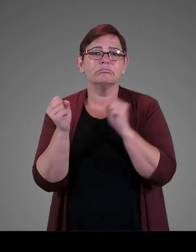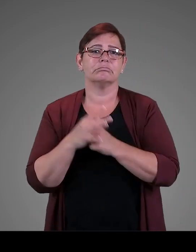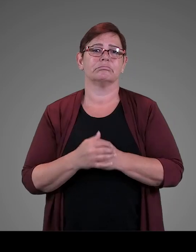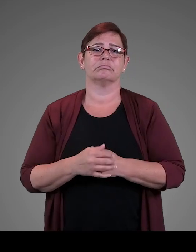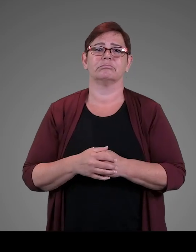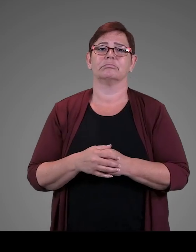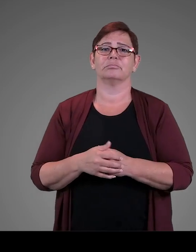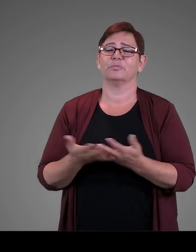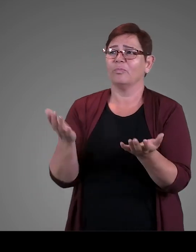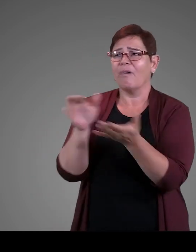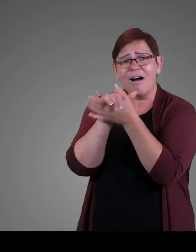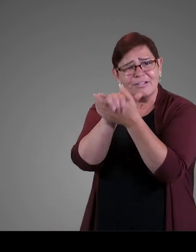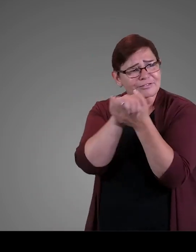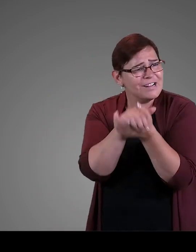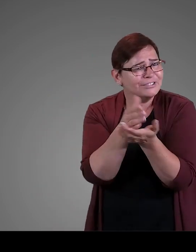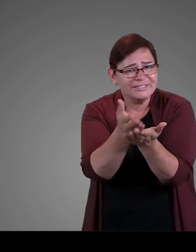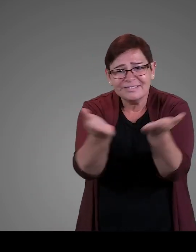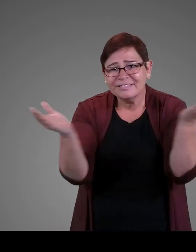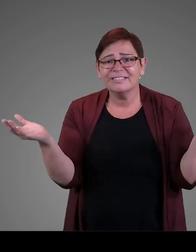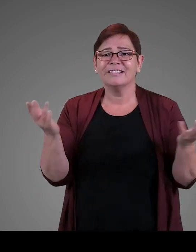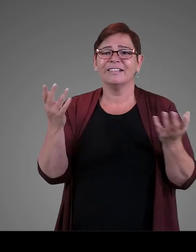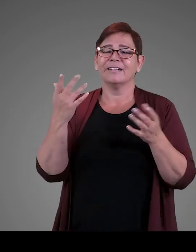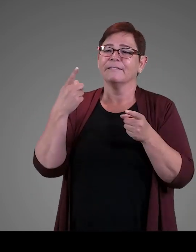échanges. Alors,